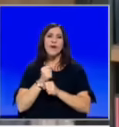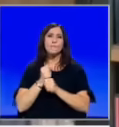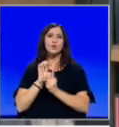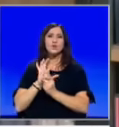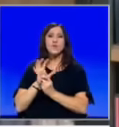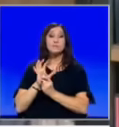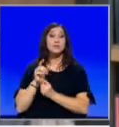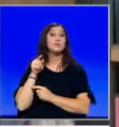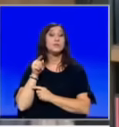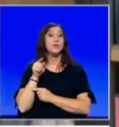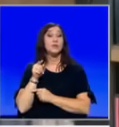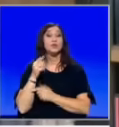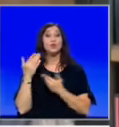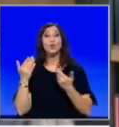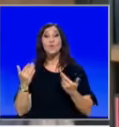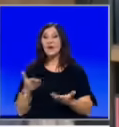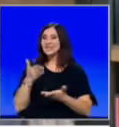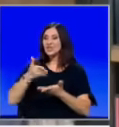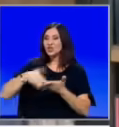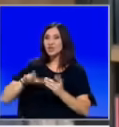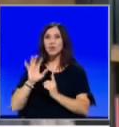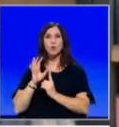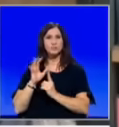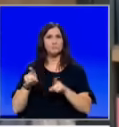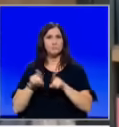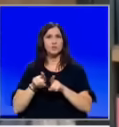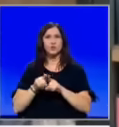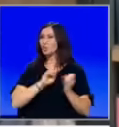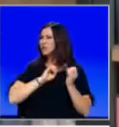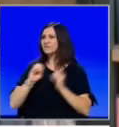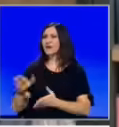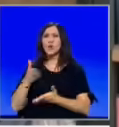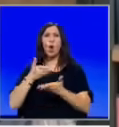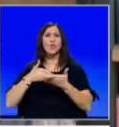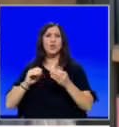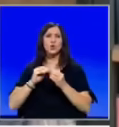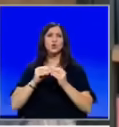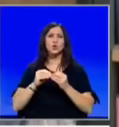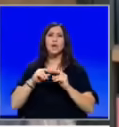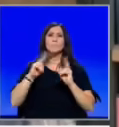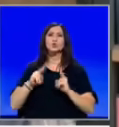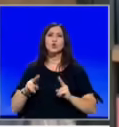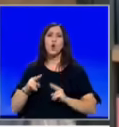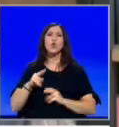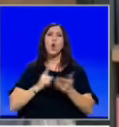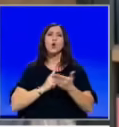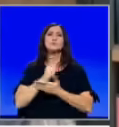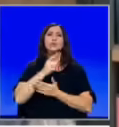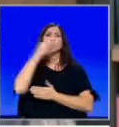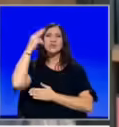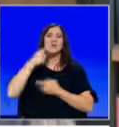спътници, това са части от спътници, също изхвърлени отделни устройства от Международна космическа станция или от